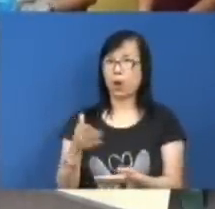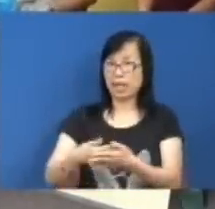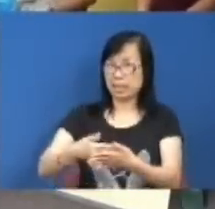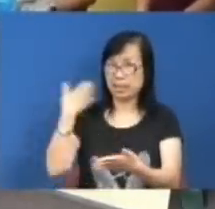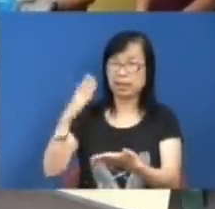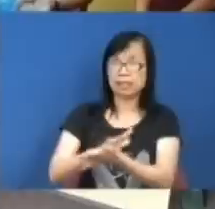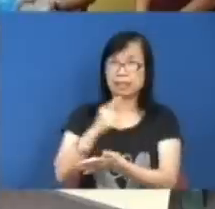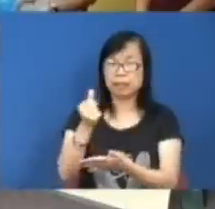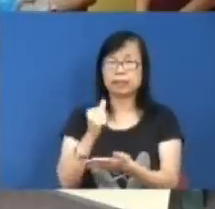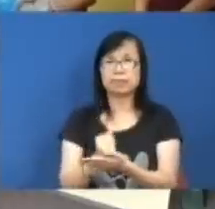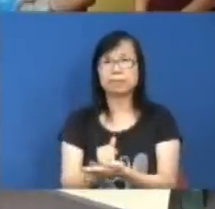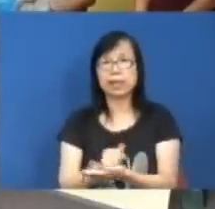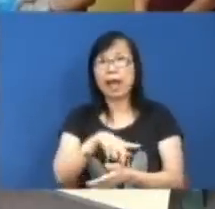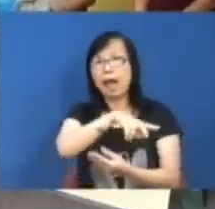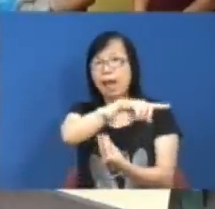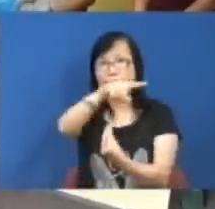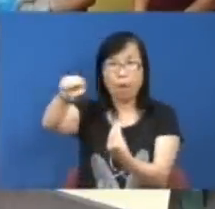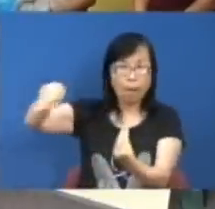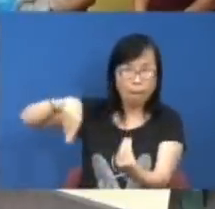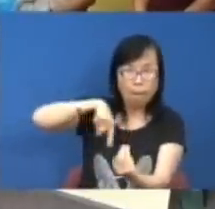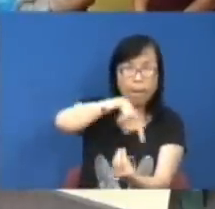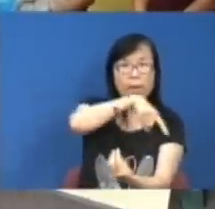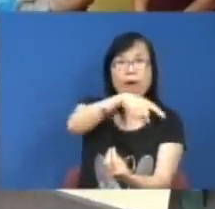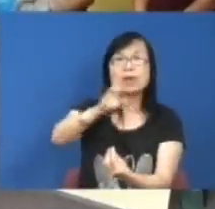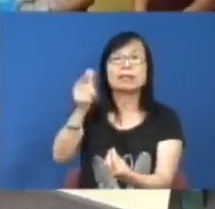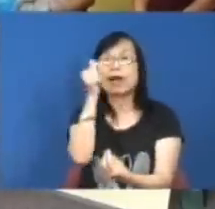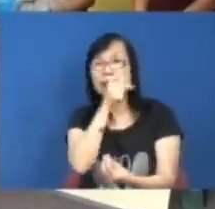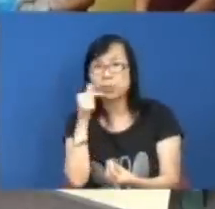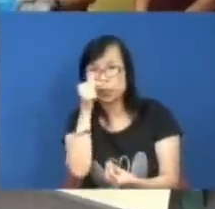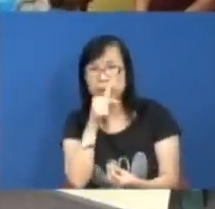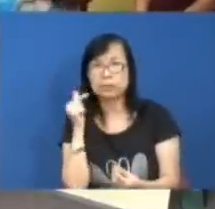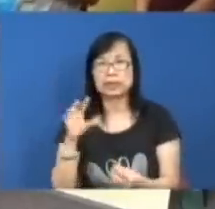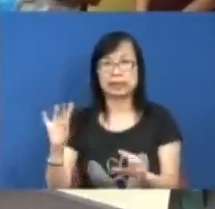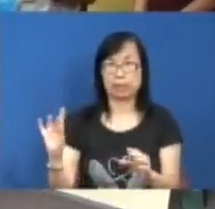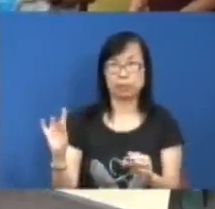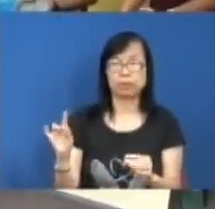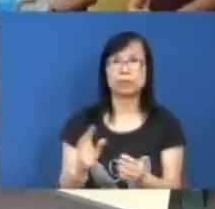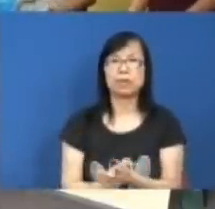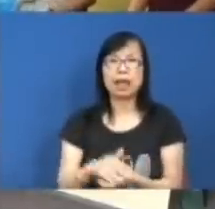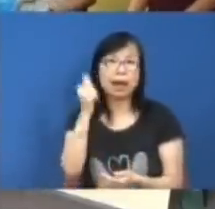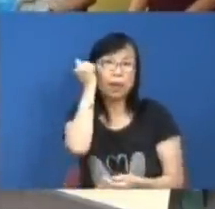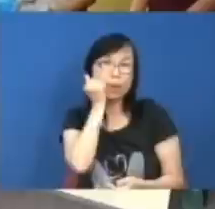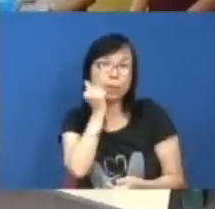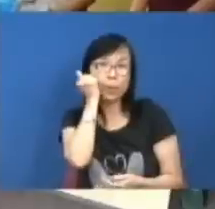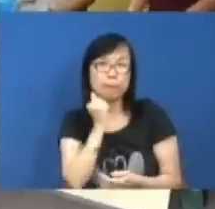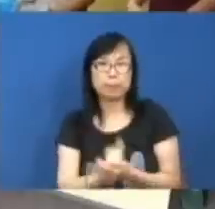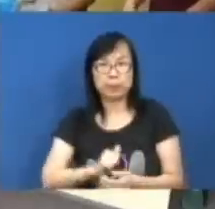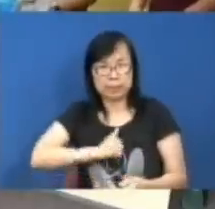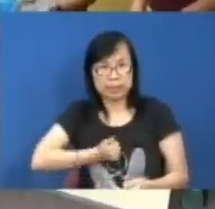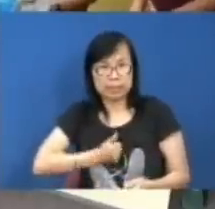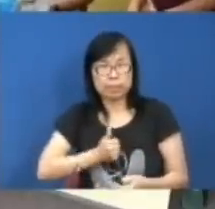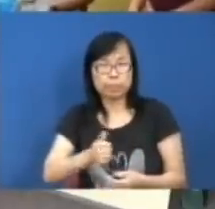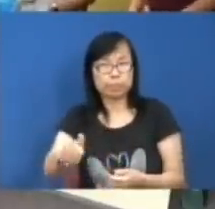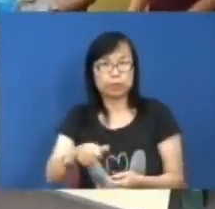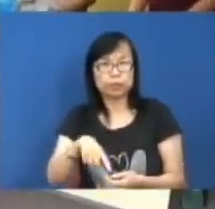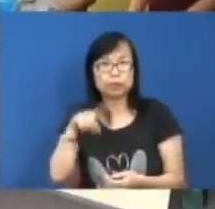零年前咧，其實喺成個市場上面咧，都會盛行油性嘅質地比較多啲，因為老一輩嘅師傅級